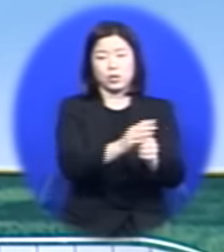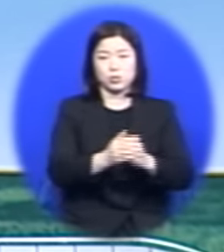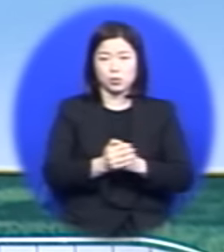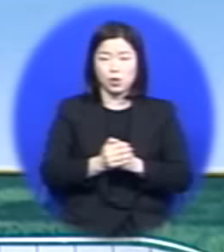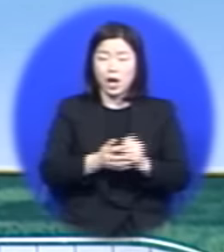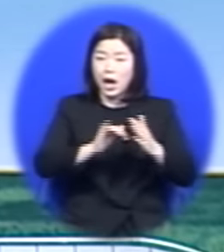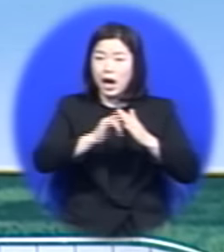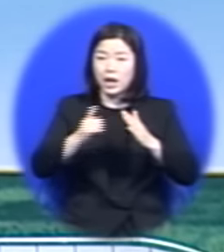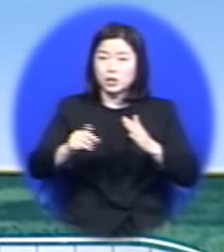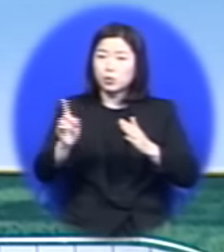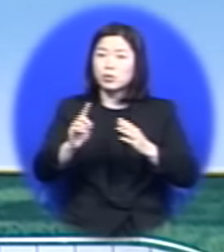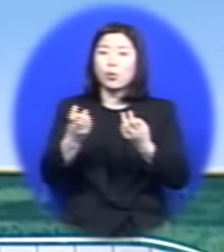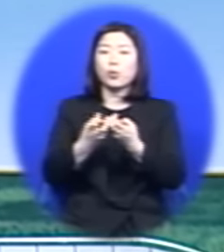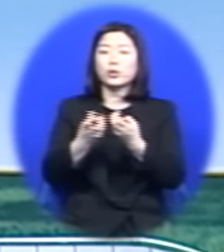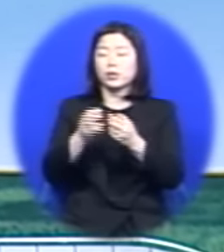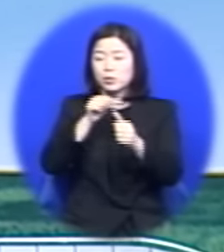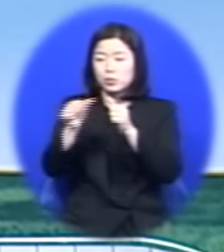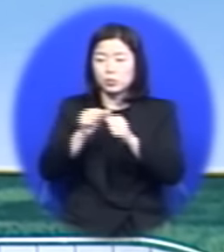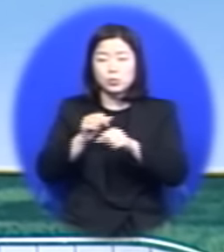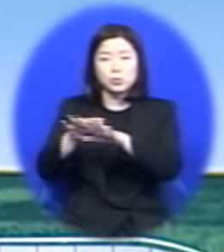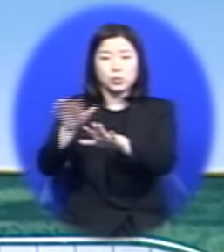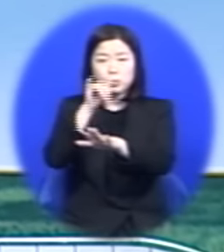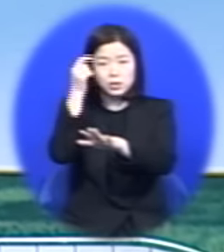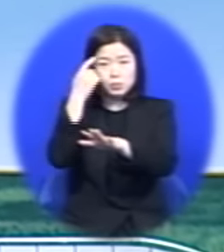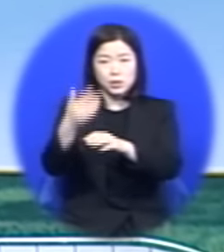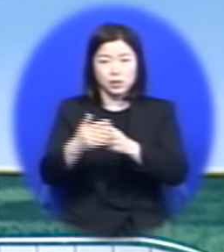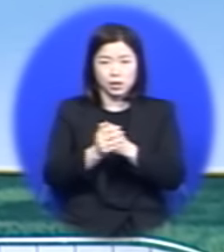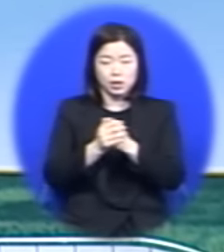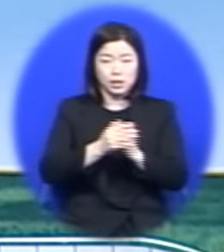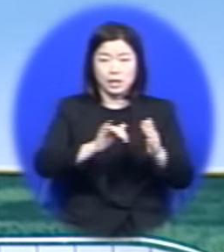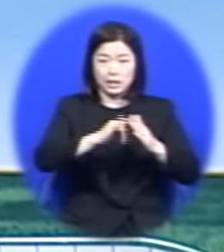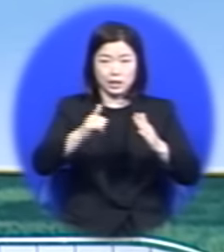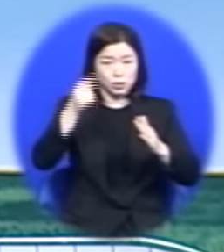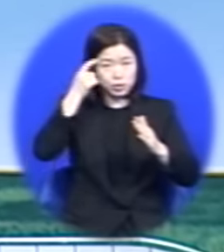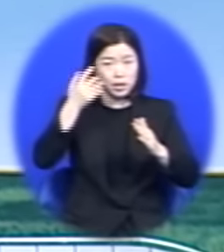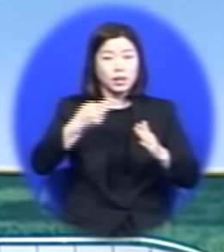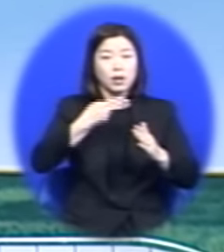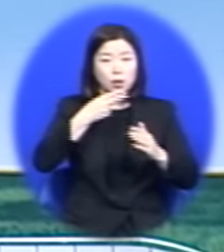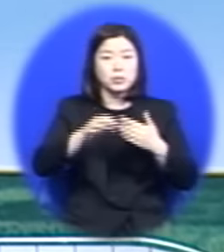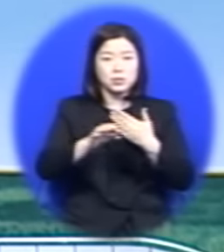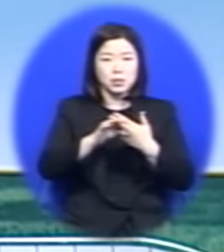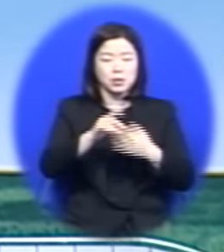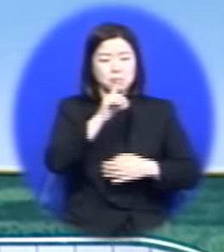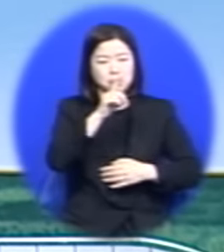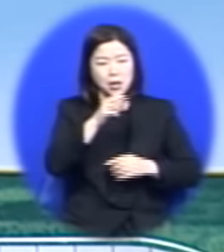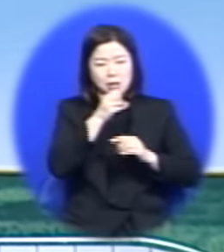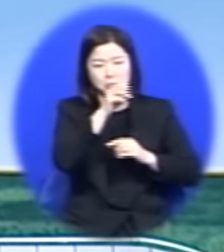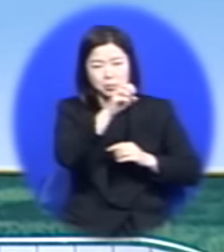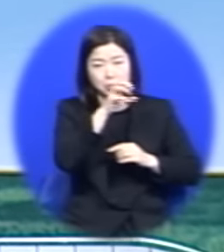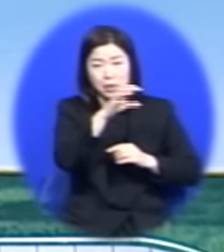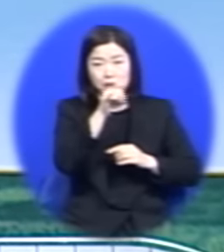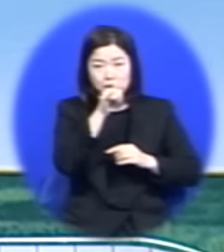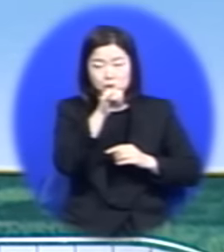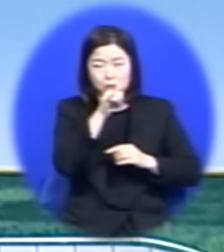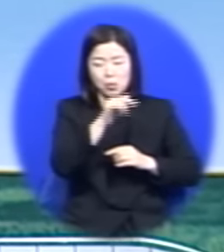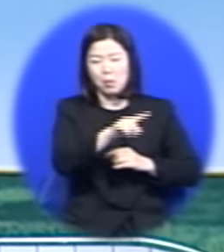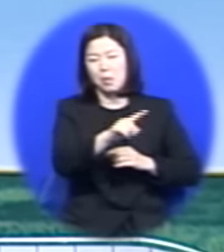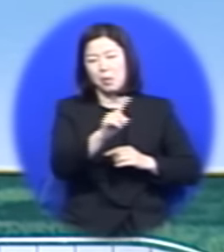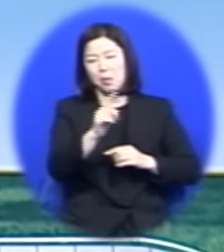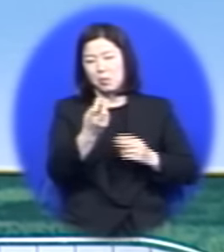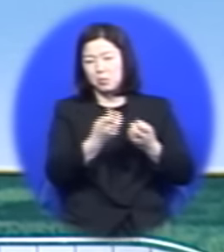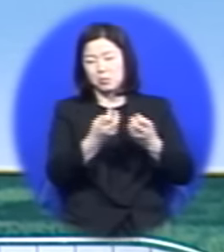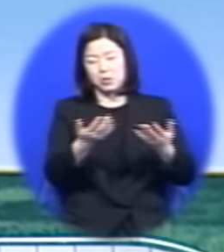어떻게 소문내요? 가족이라고 여겨지지 않으면 그 다음엔 말이 나옵니다. 어떻게 이럴 수 있어? 그런 사람이 어디